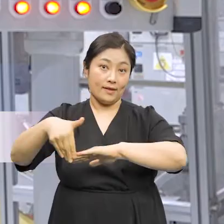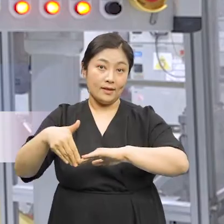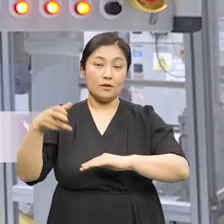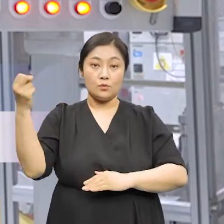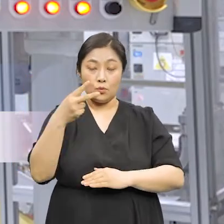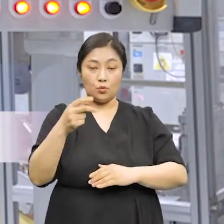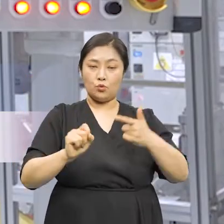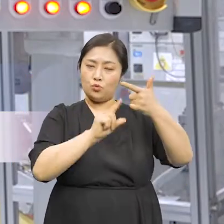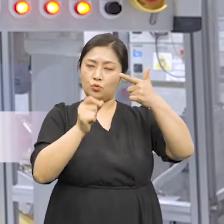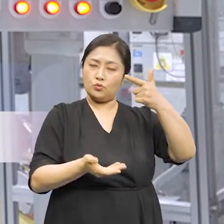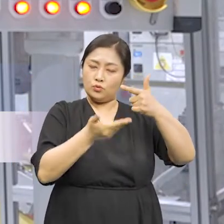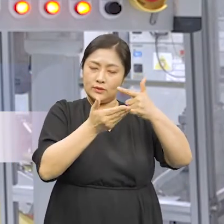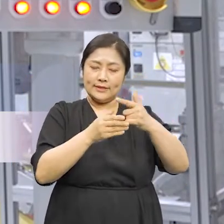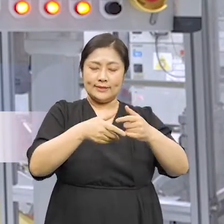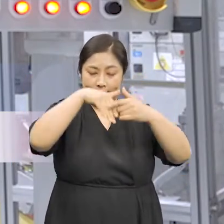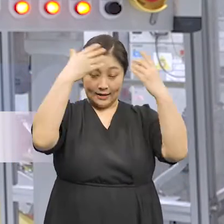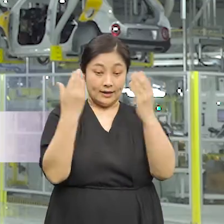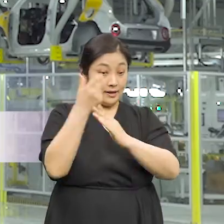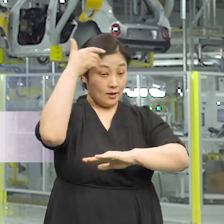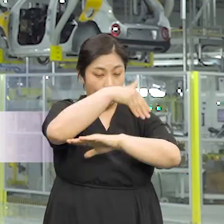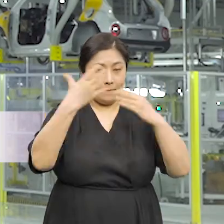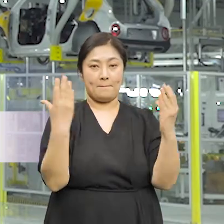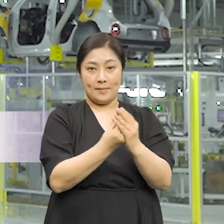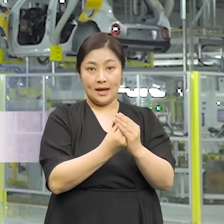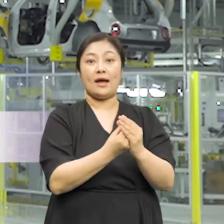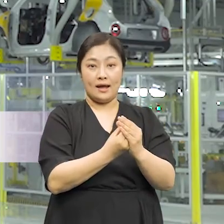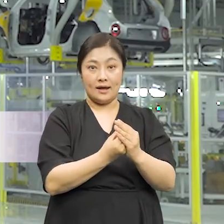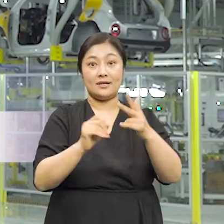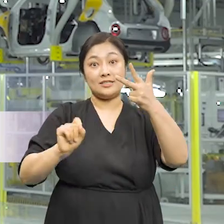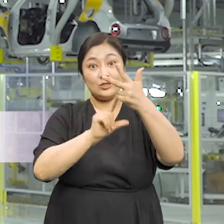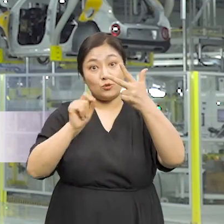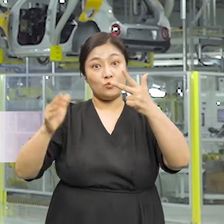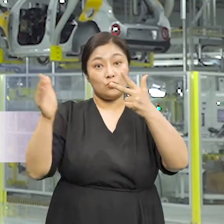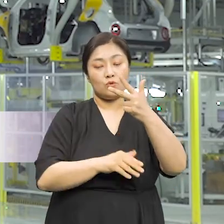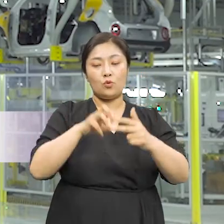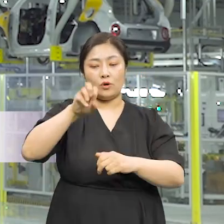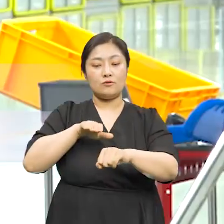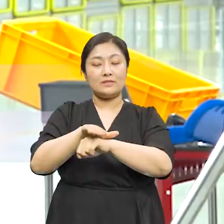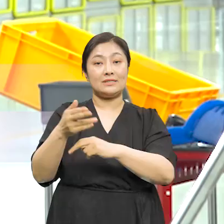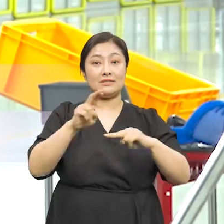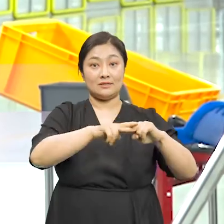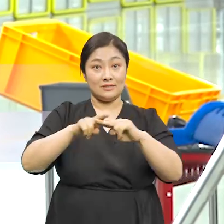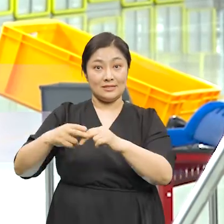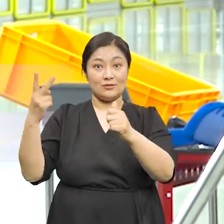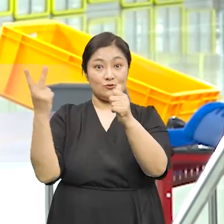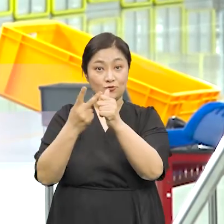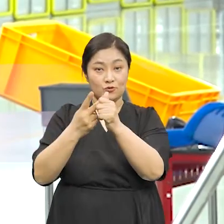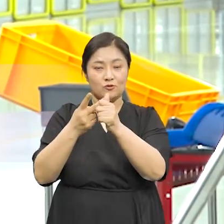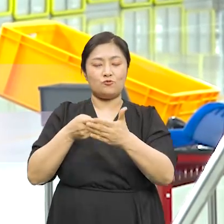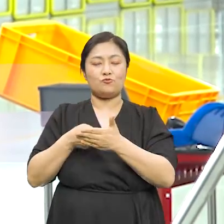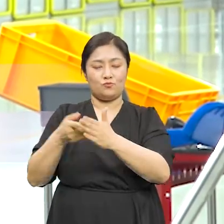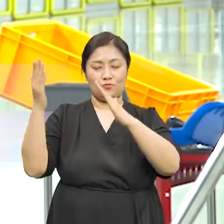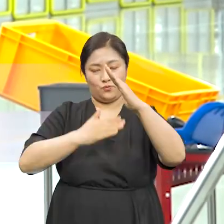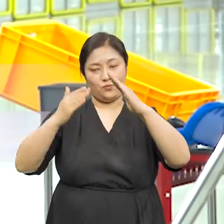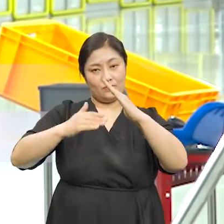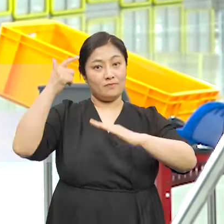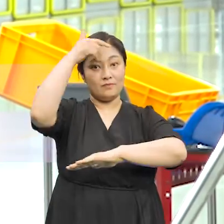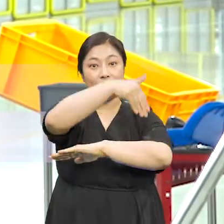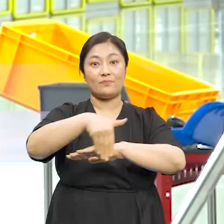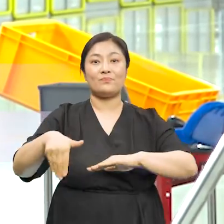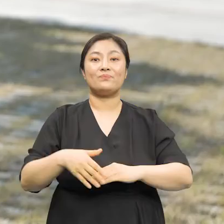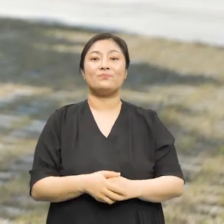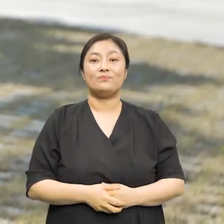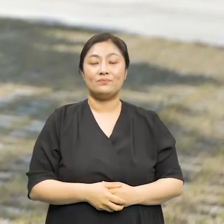계획이며 상반기 중 최종 실행 계획을 완료하고 7월부터 광주형 일자리 시즌2를 본격 추진할